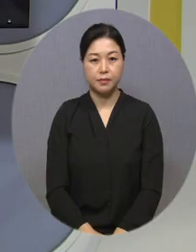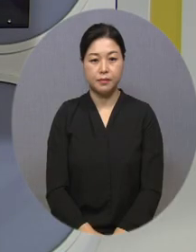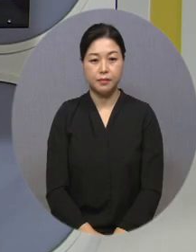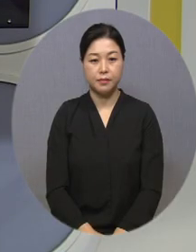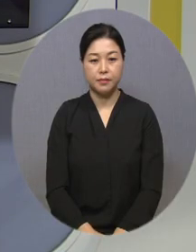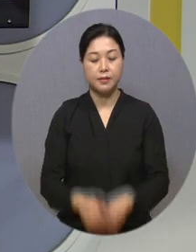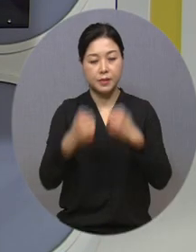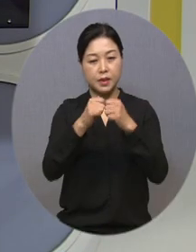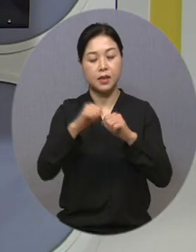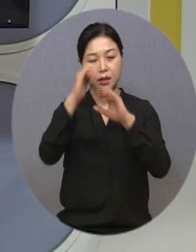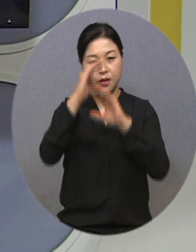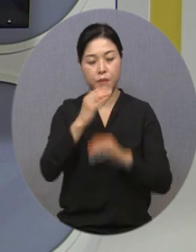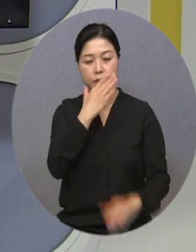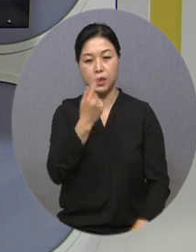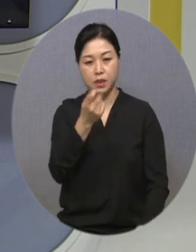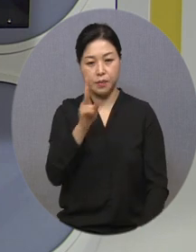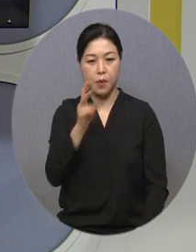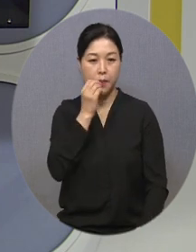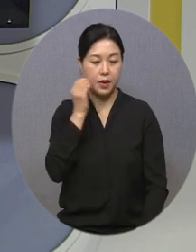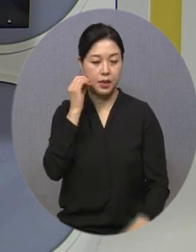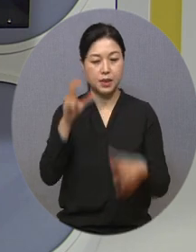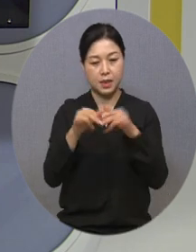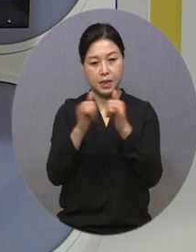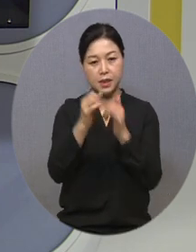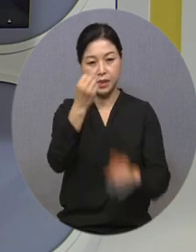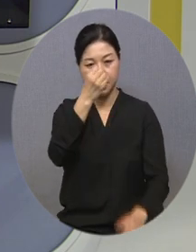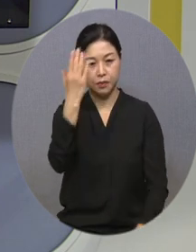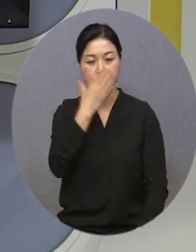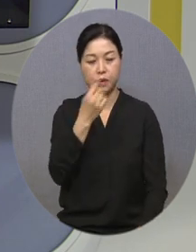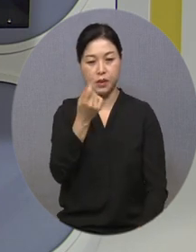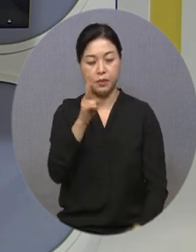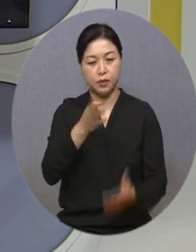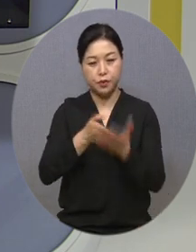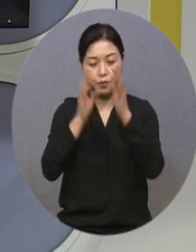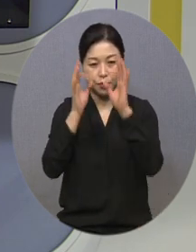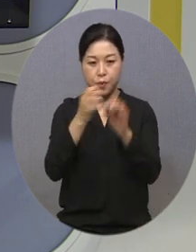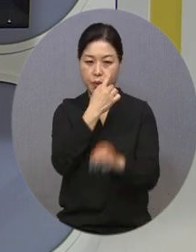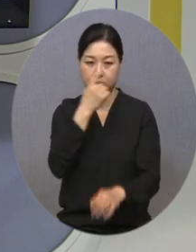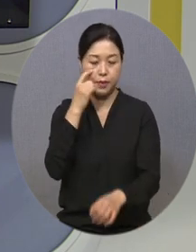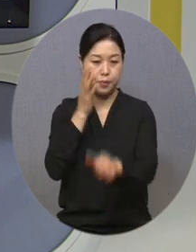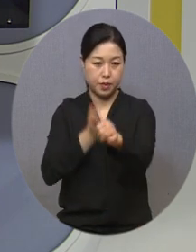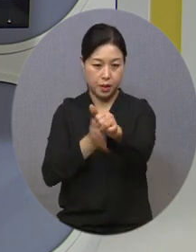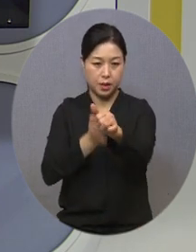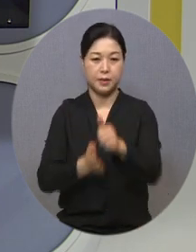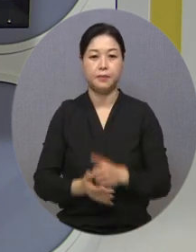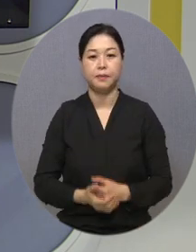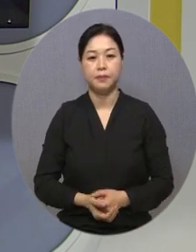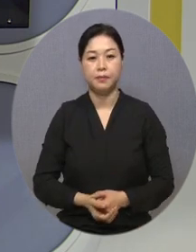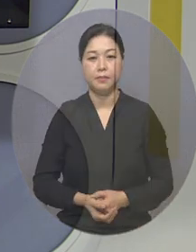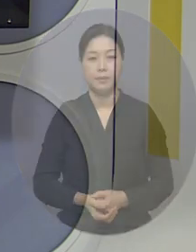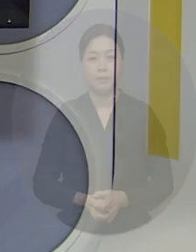이 밖에 자세한 사항은 웰피어 뉴스 홈페이지와 장애인신문, 복지TV 뉴스를 통해 확인할 수 있습니다.